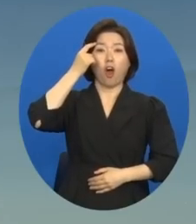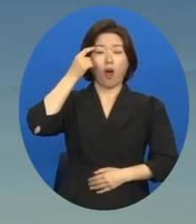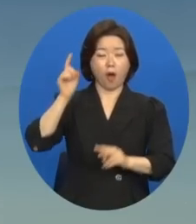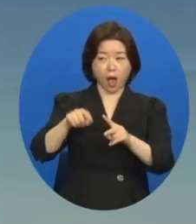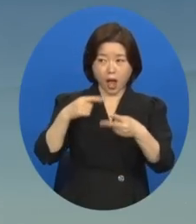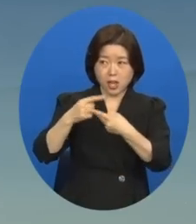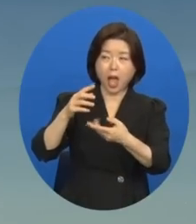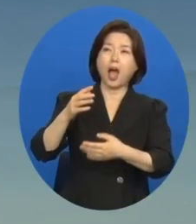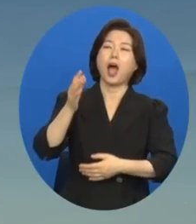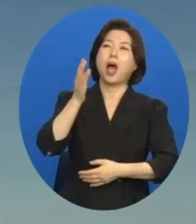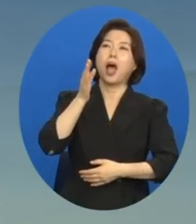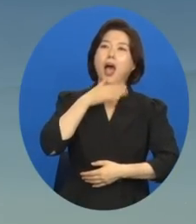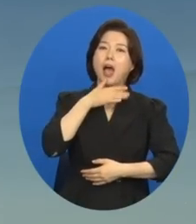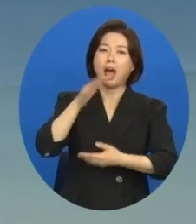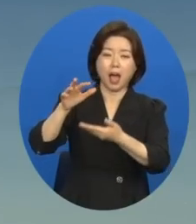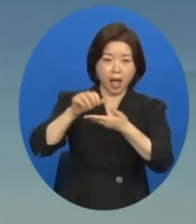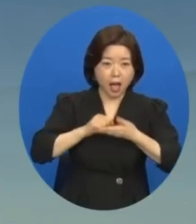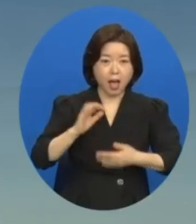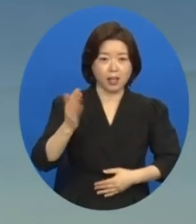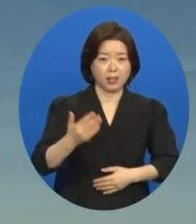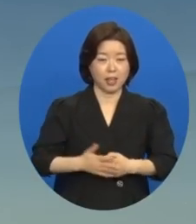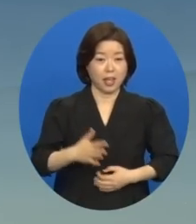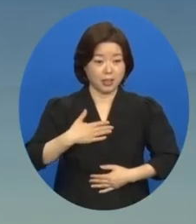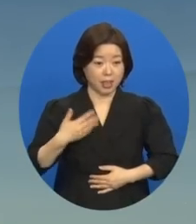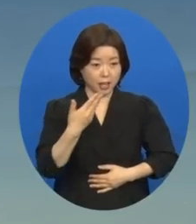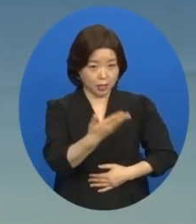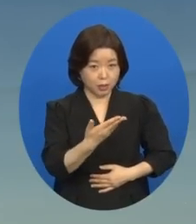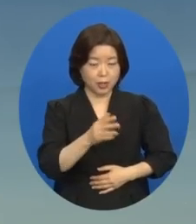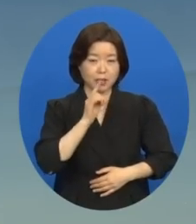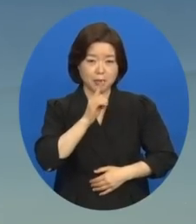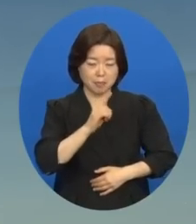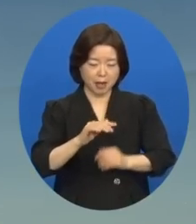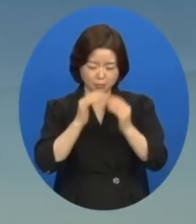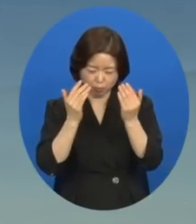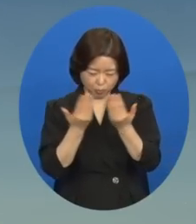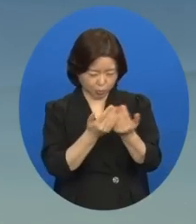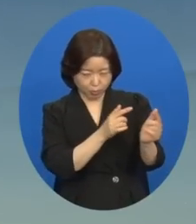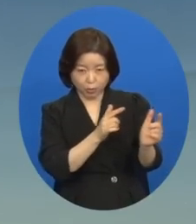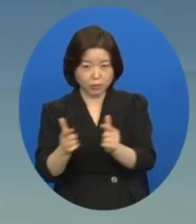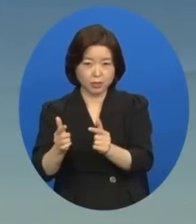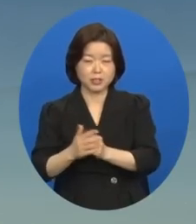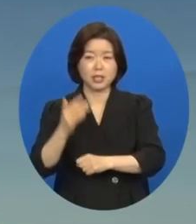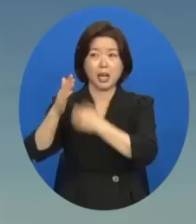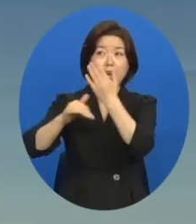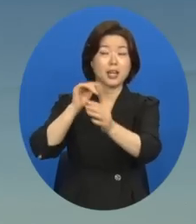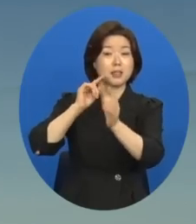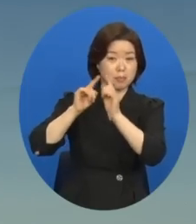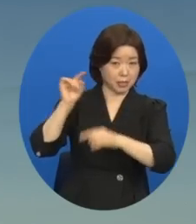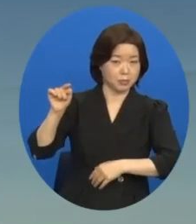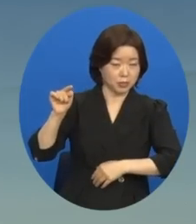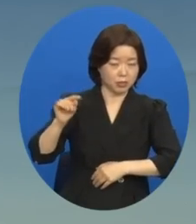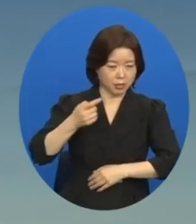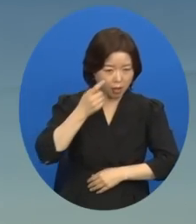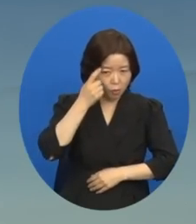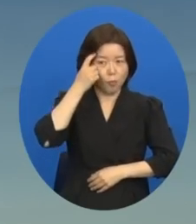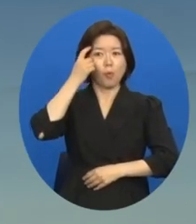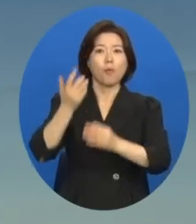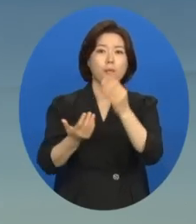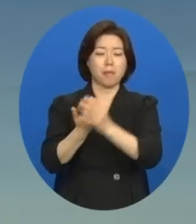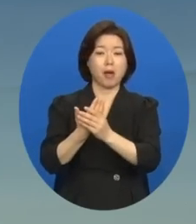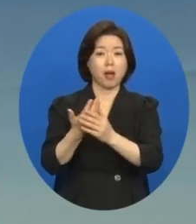이해하게 해주시고 내가 너희에게 말한 모든 것을, 하나님의 말씀을 생각나게